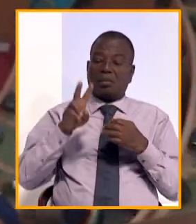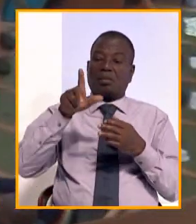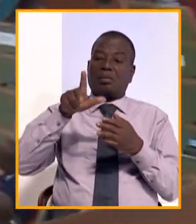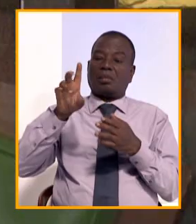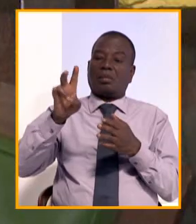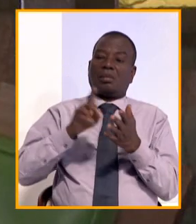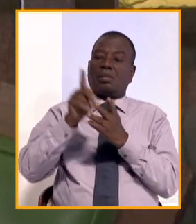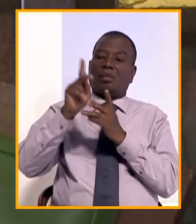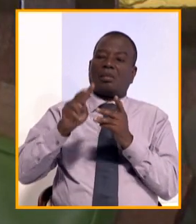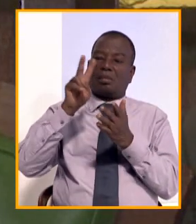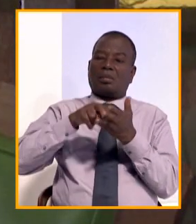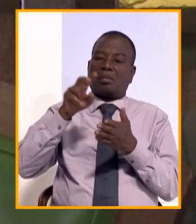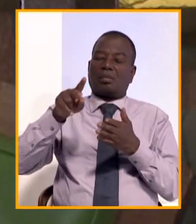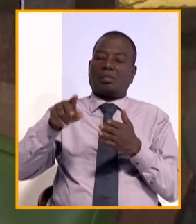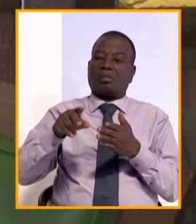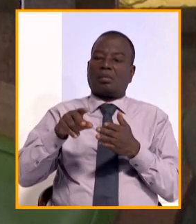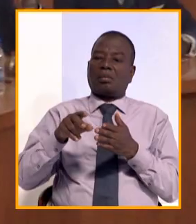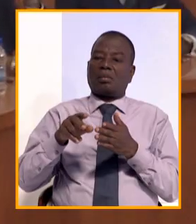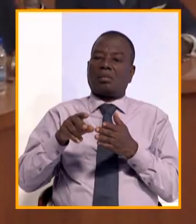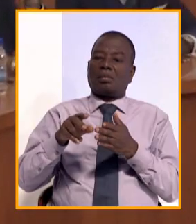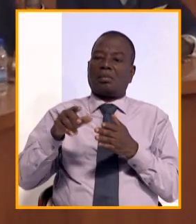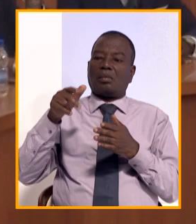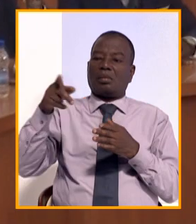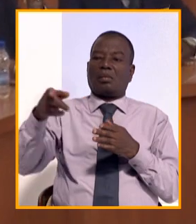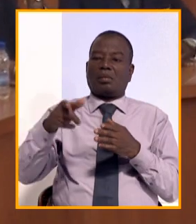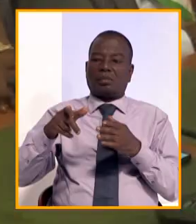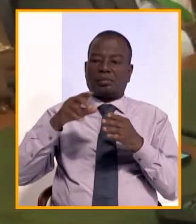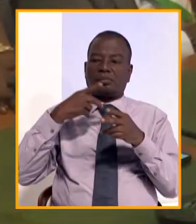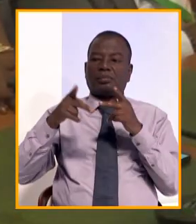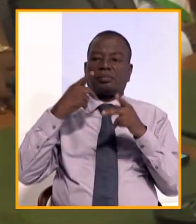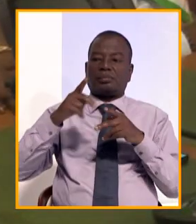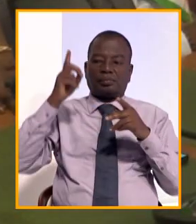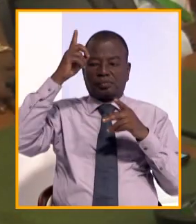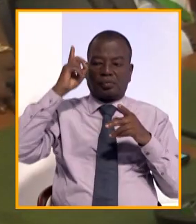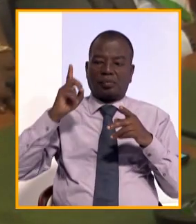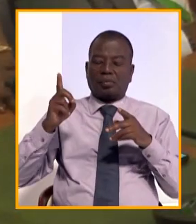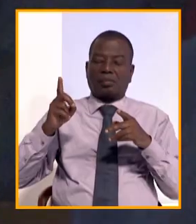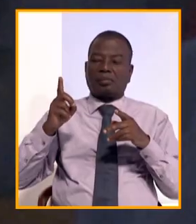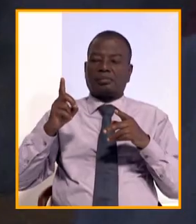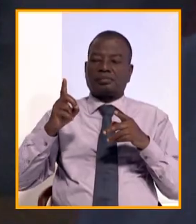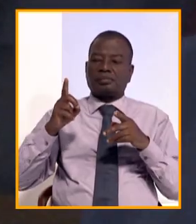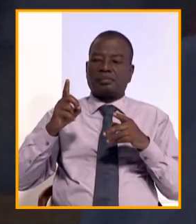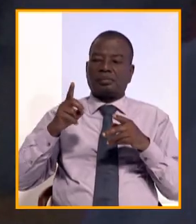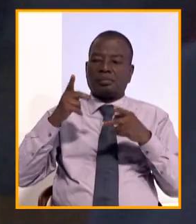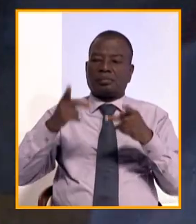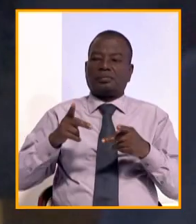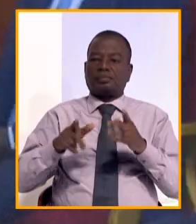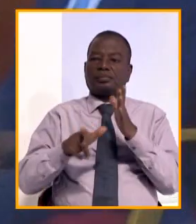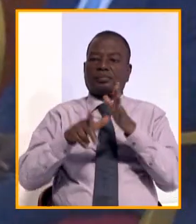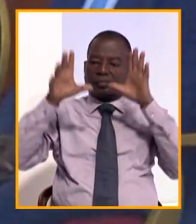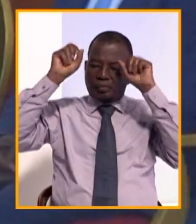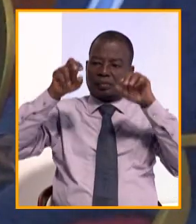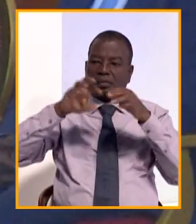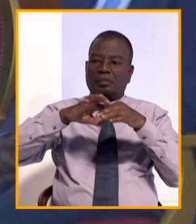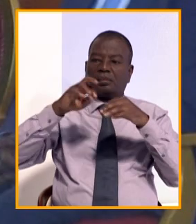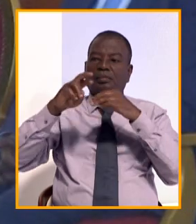27 décembre 2022, Adama Big Togo s'adresse aux députés pour la clôture de la session parlementaire de l'année. En présence du vice-président de la